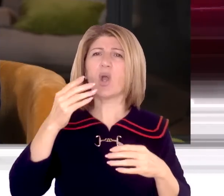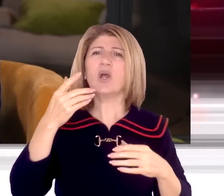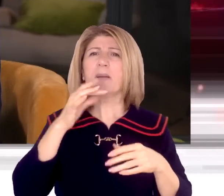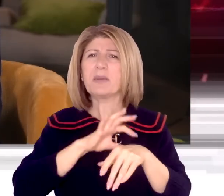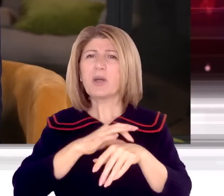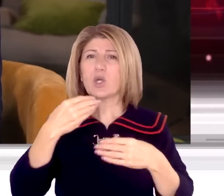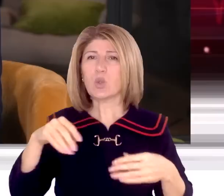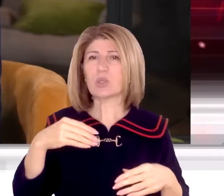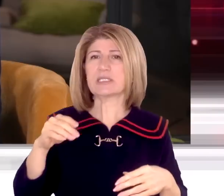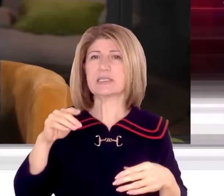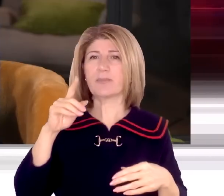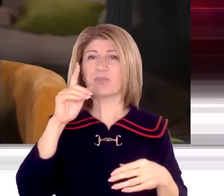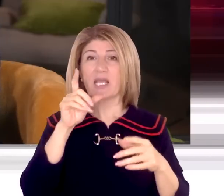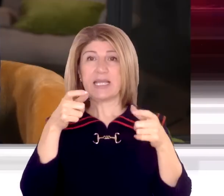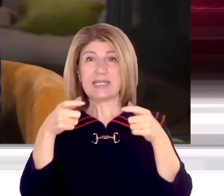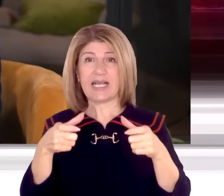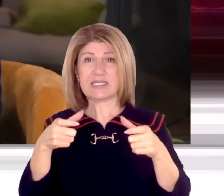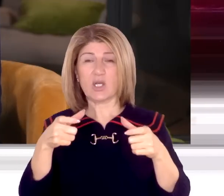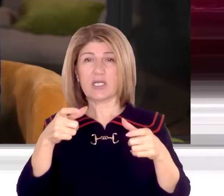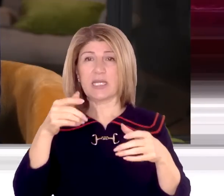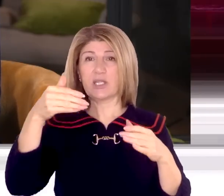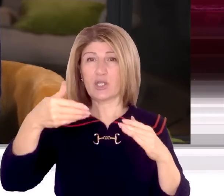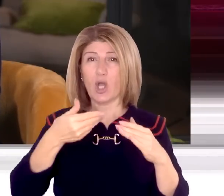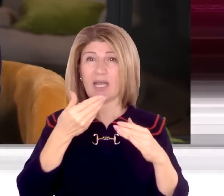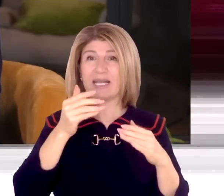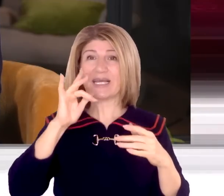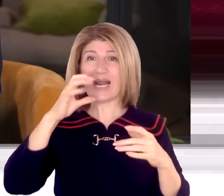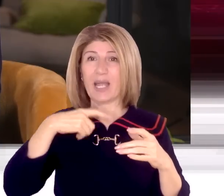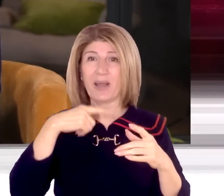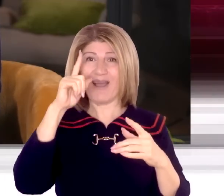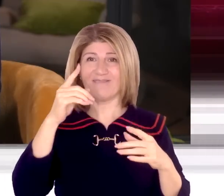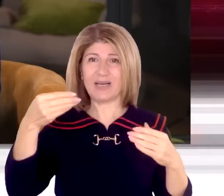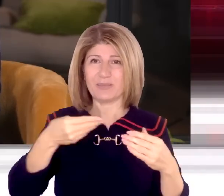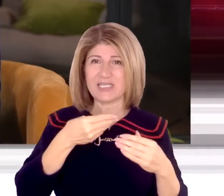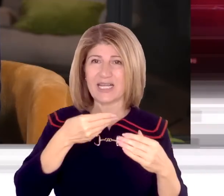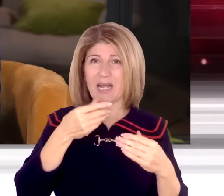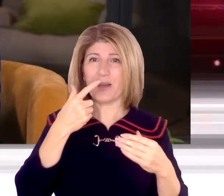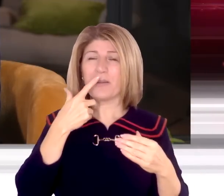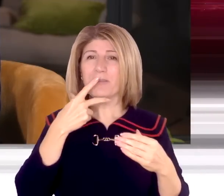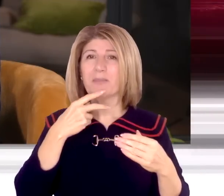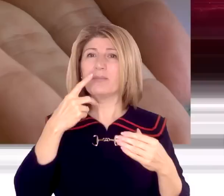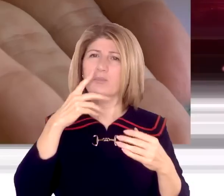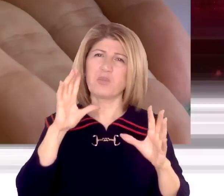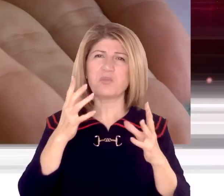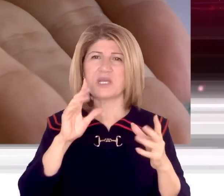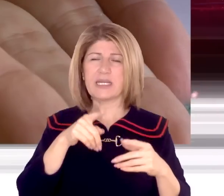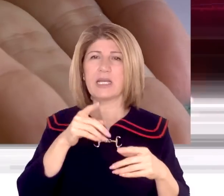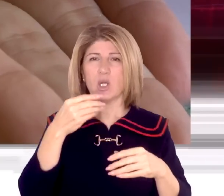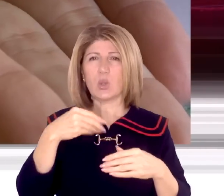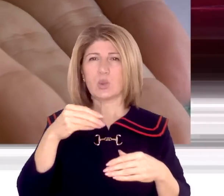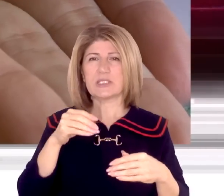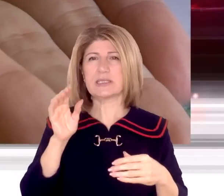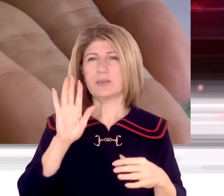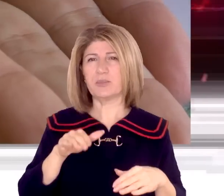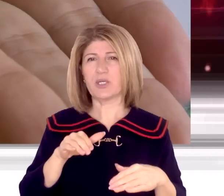فیبروم، اندومتریوز، عفونت لگن یا بیماری‌های خونریزی دهنده. دستگاه آیودی یا درون رحمی هم در اوایل